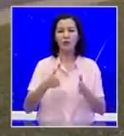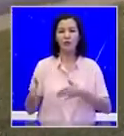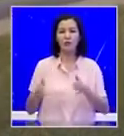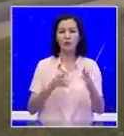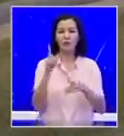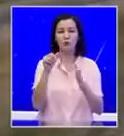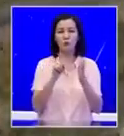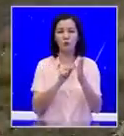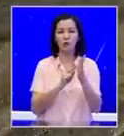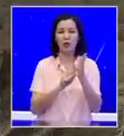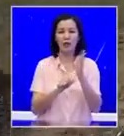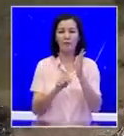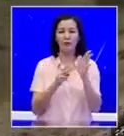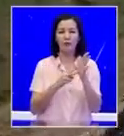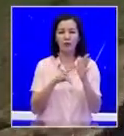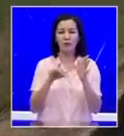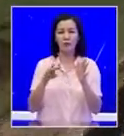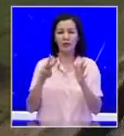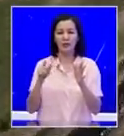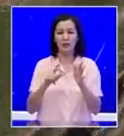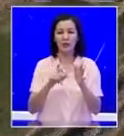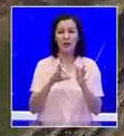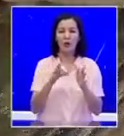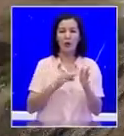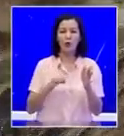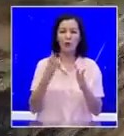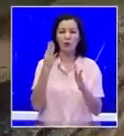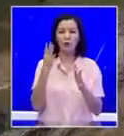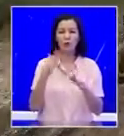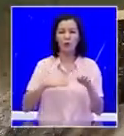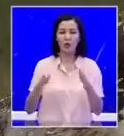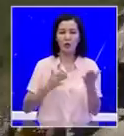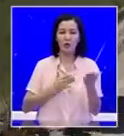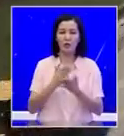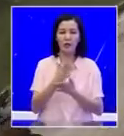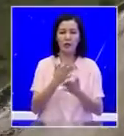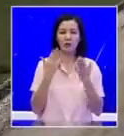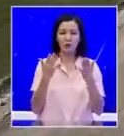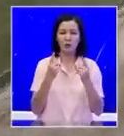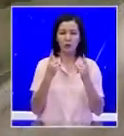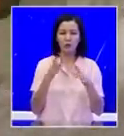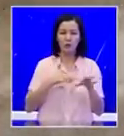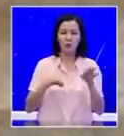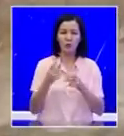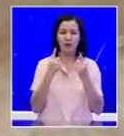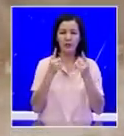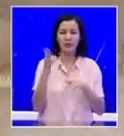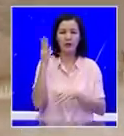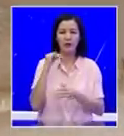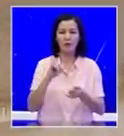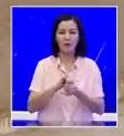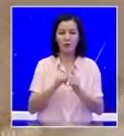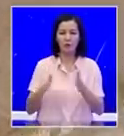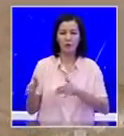167 миллиард теңге. Облыстың Талғар, Іле, Жамбыл, Қарасай ауданын басып өтеді. Стратегиялық маңызы зор жоба, тағы бір ірісі Алматы Өскемен тас